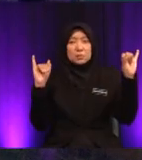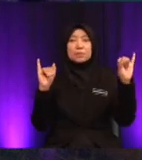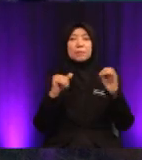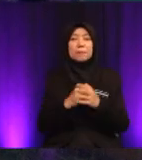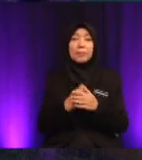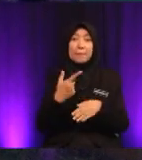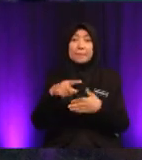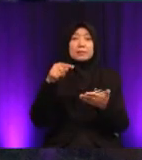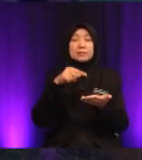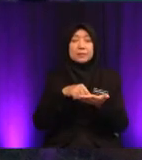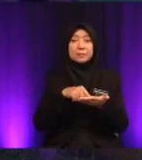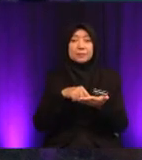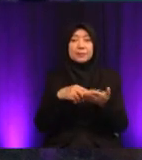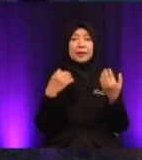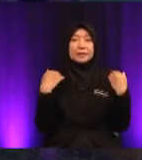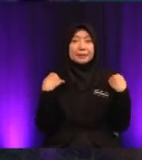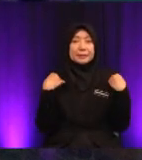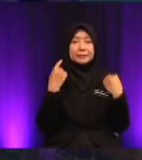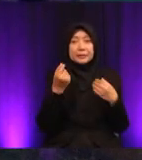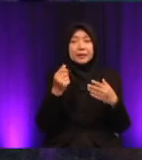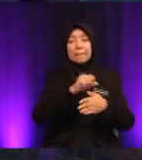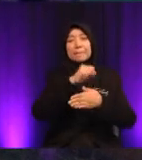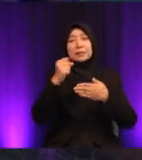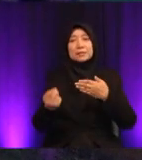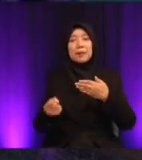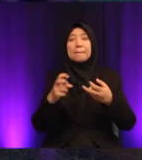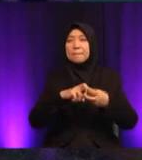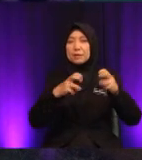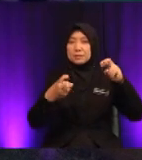ini kita ada sedikit penyelesaian masalah